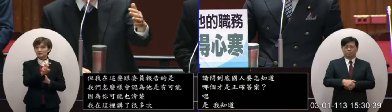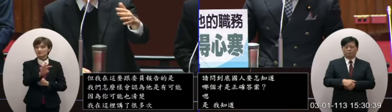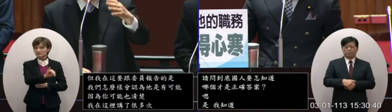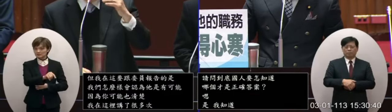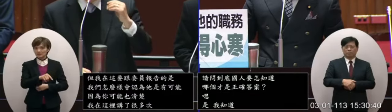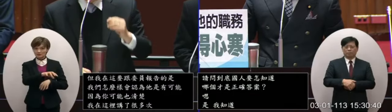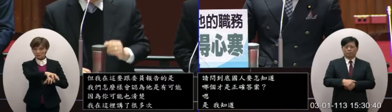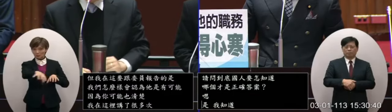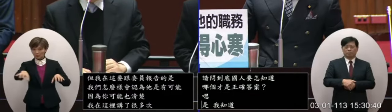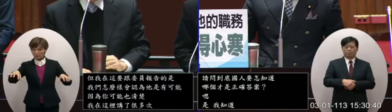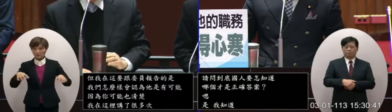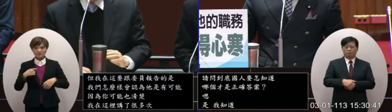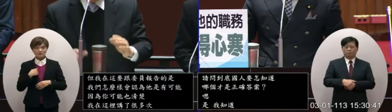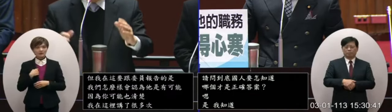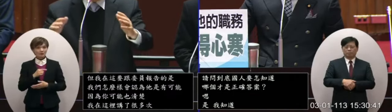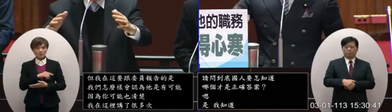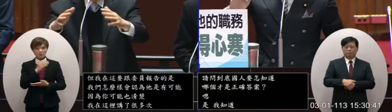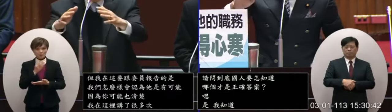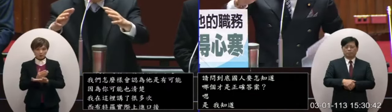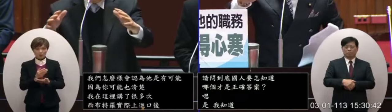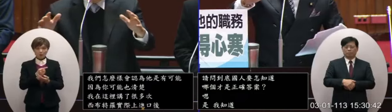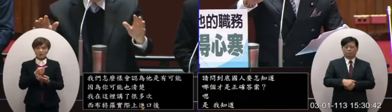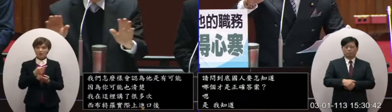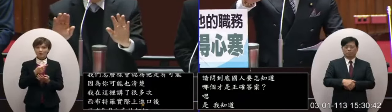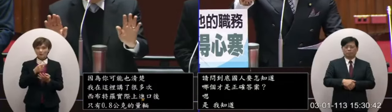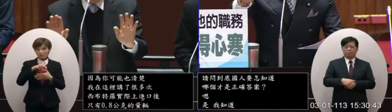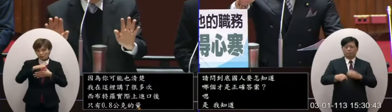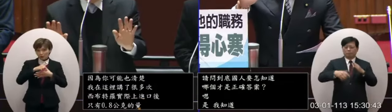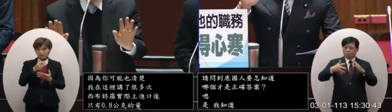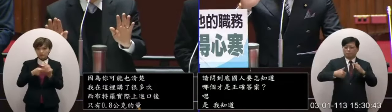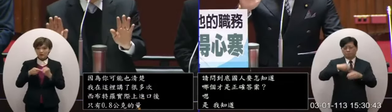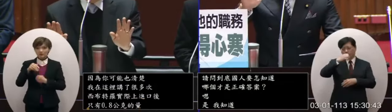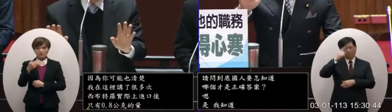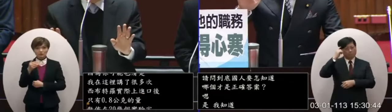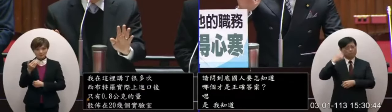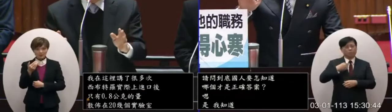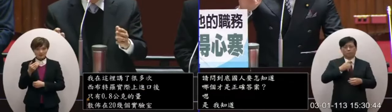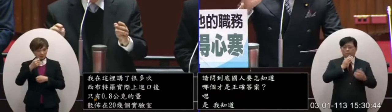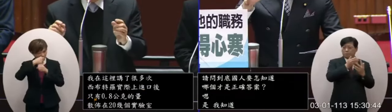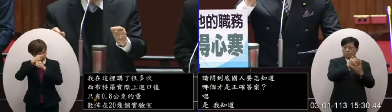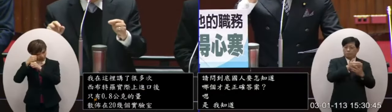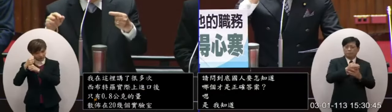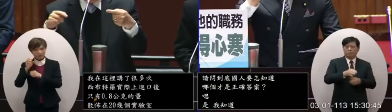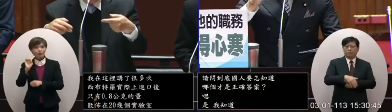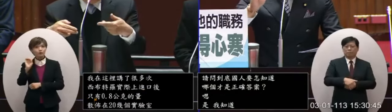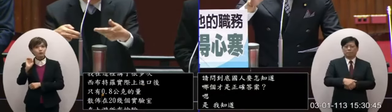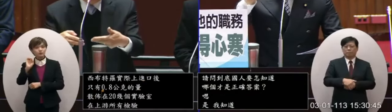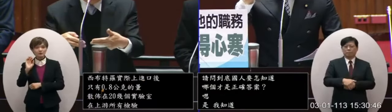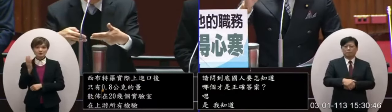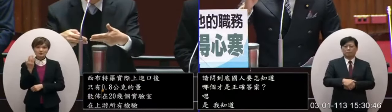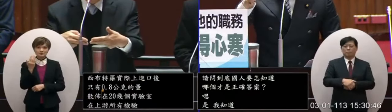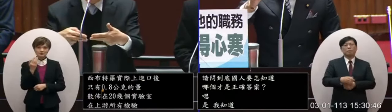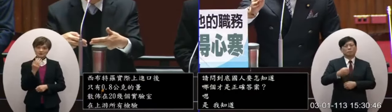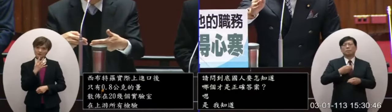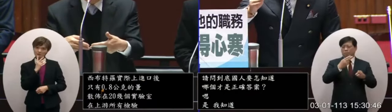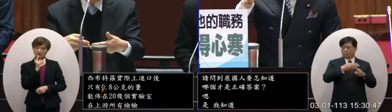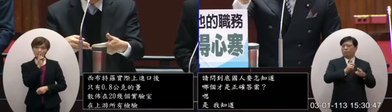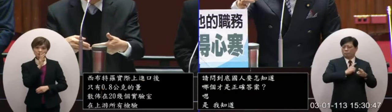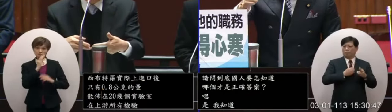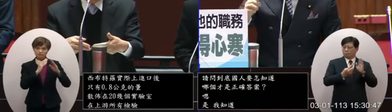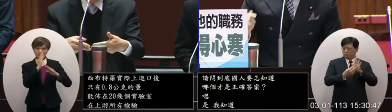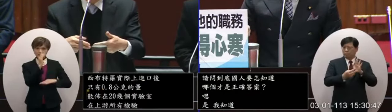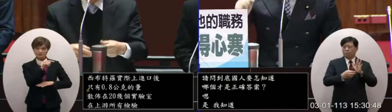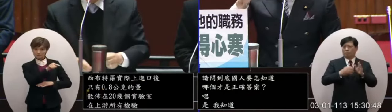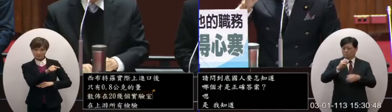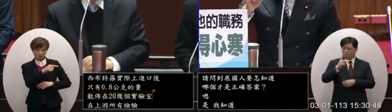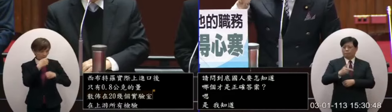的检验，检验900多件弱品，通通没有看到西部特罗。 打断您一下哦， 但是在 我都相信您的说法， 看